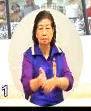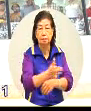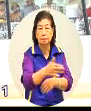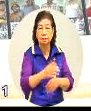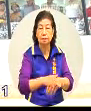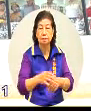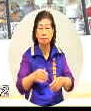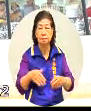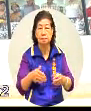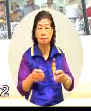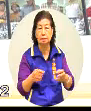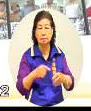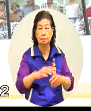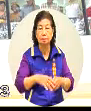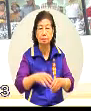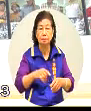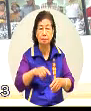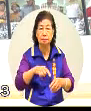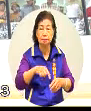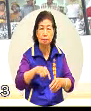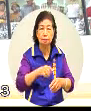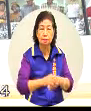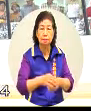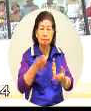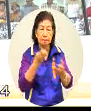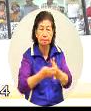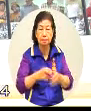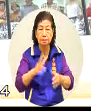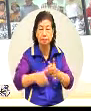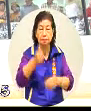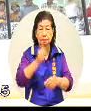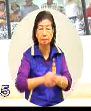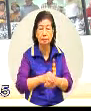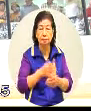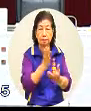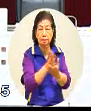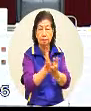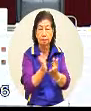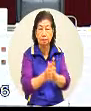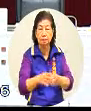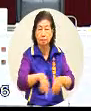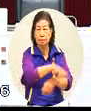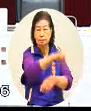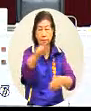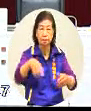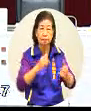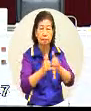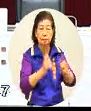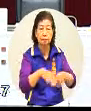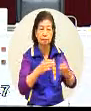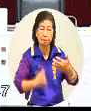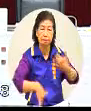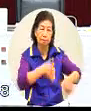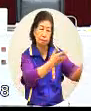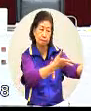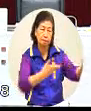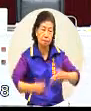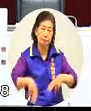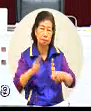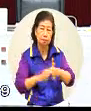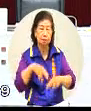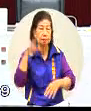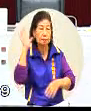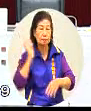组严江文组长以上所有的乡亲欢迎来议会旁听谢谢大